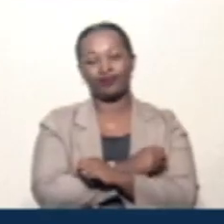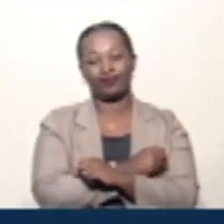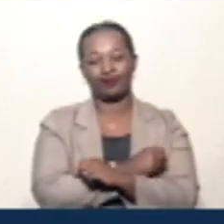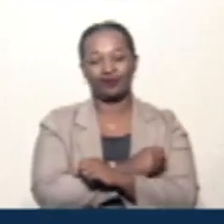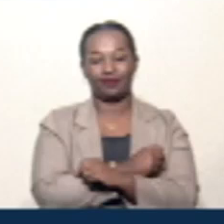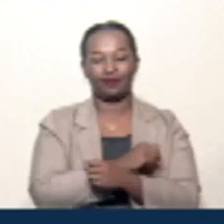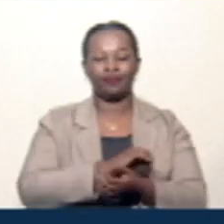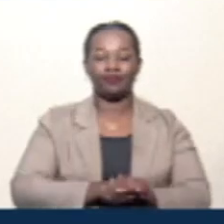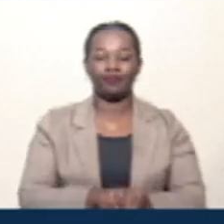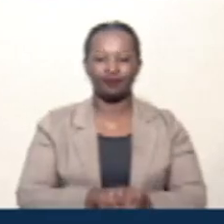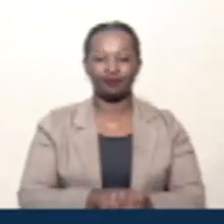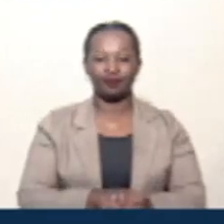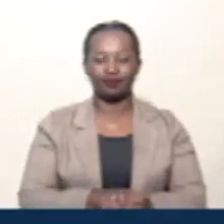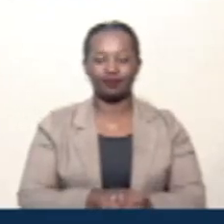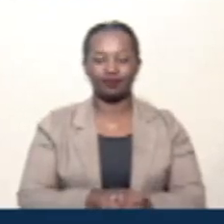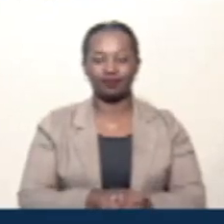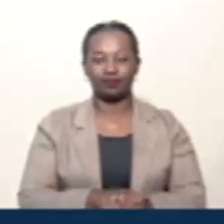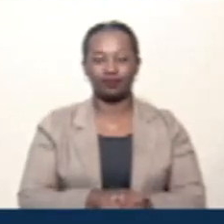Turatsinze.